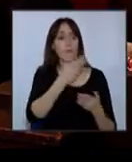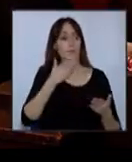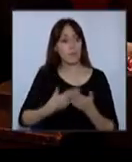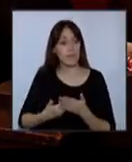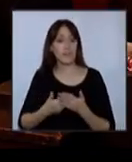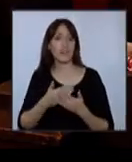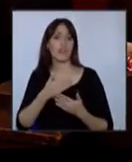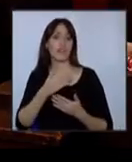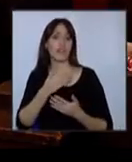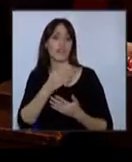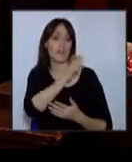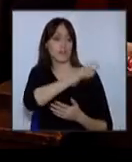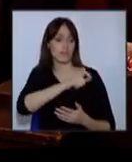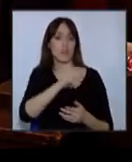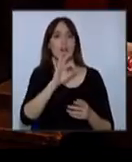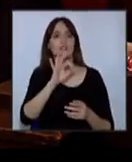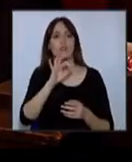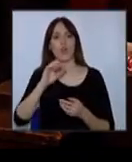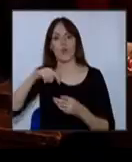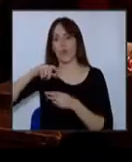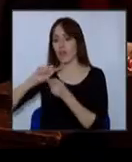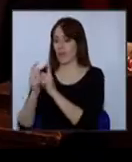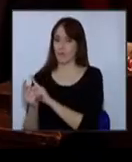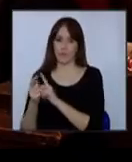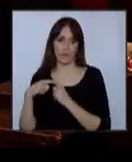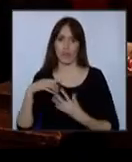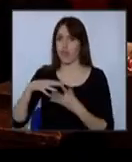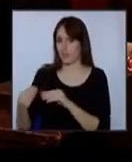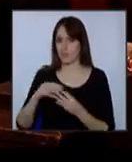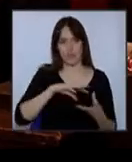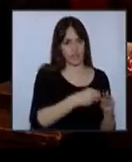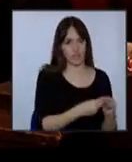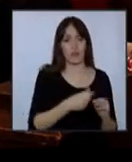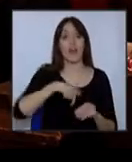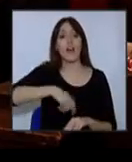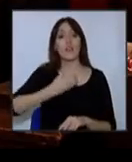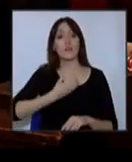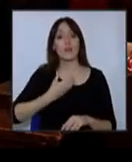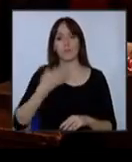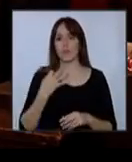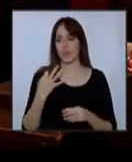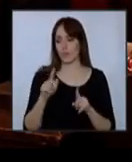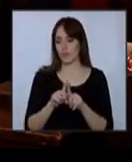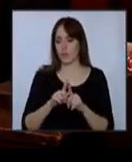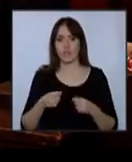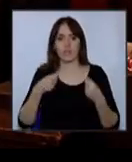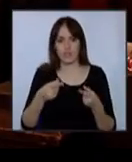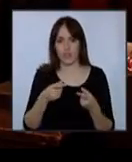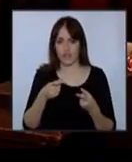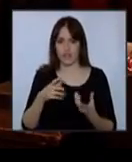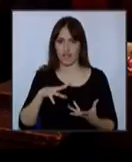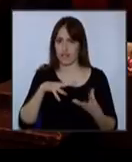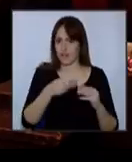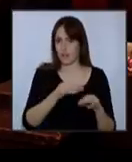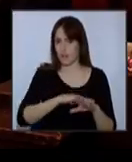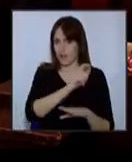com als canvis normatius. L'Ajuntament, com a administració més propera als ciutadans, té l'obligació de ser un referent amb la transparència i